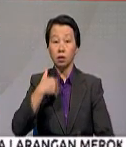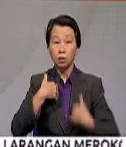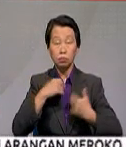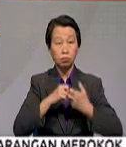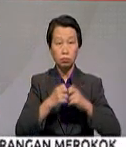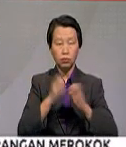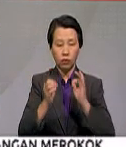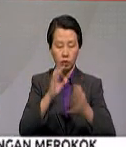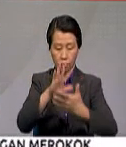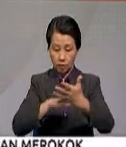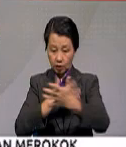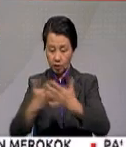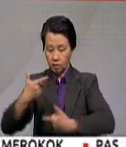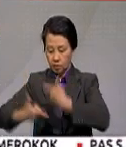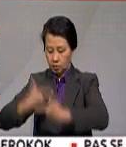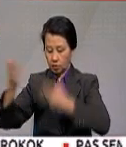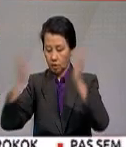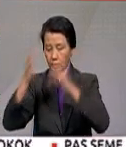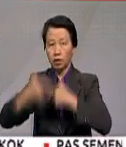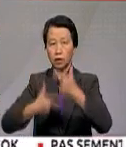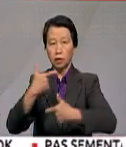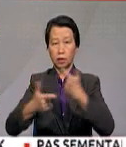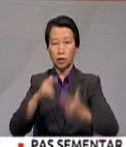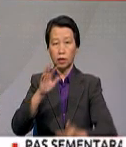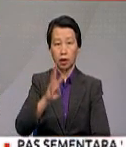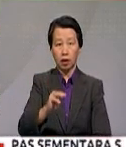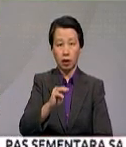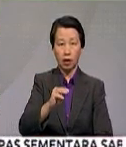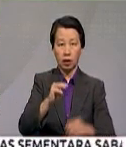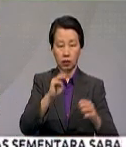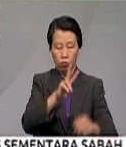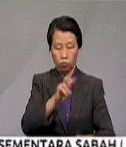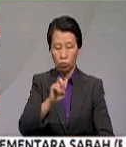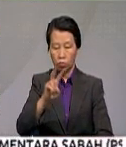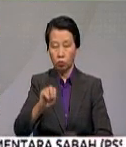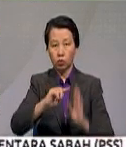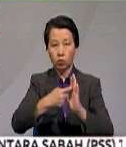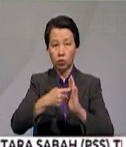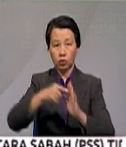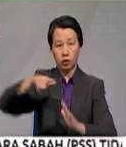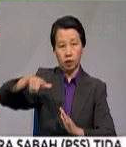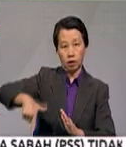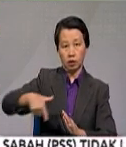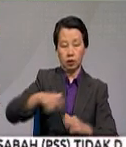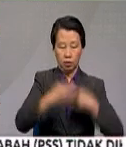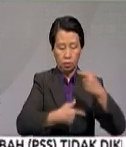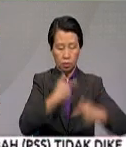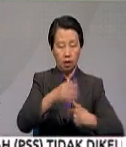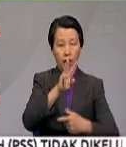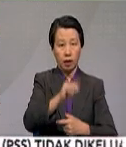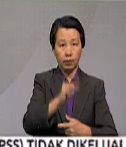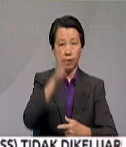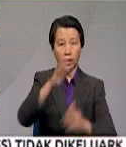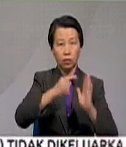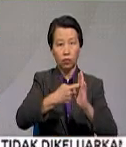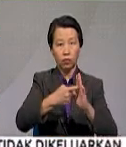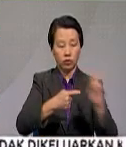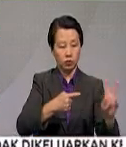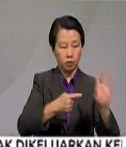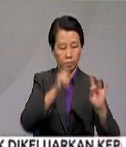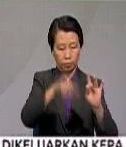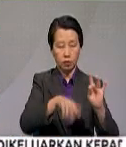meskipun jadual perlawanan Liga Malaysia Liga m musim 2020 yang bermula lewat Liga m musim depan dijadual bermula pada